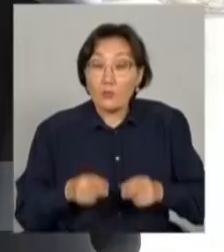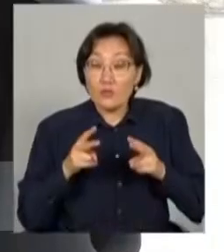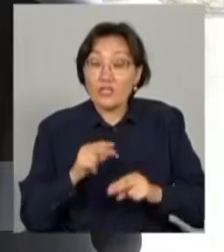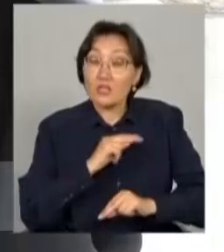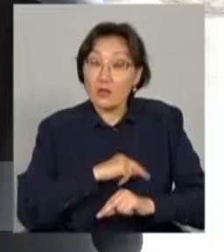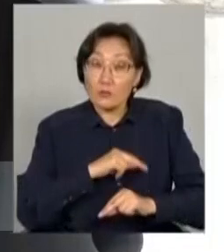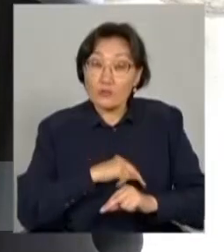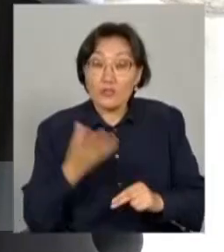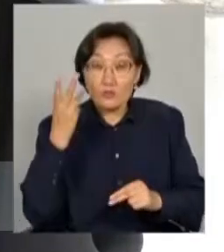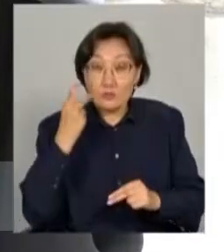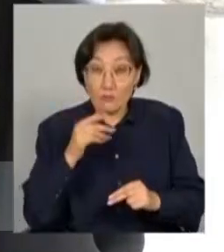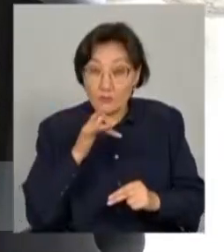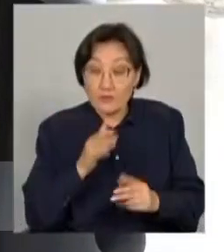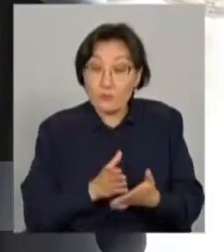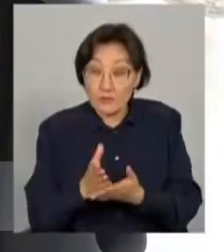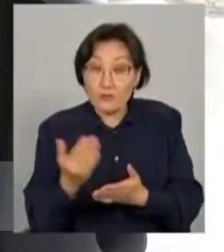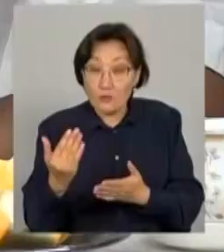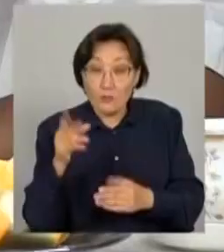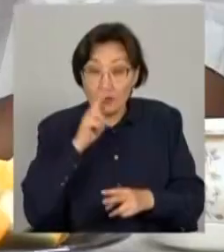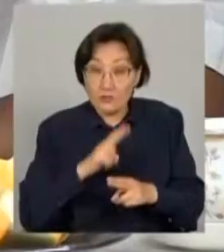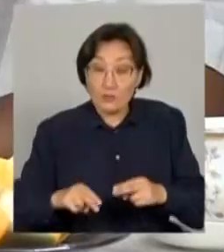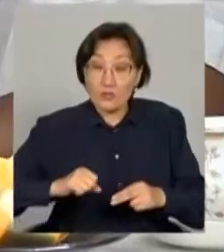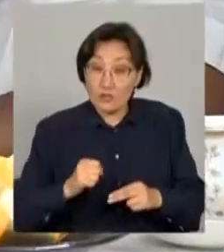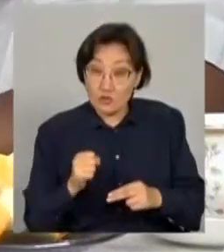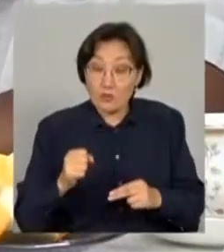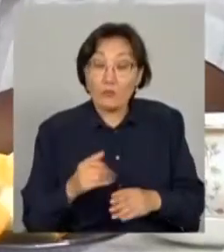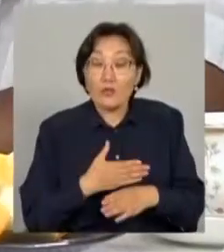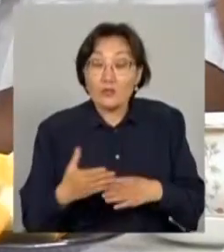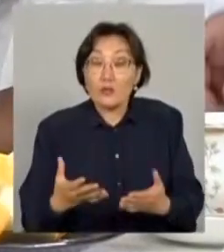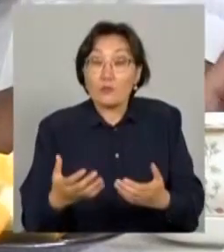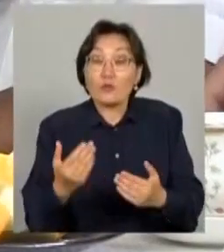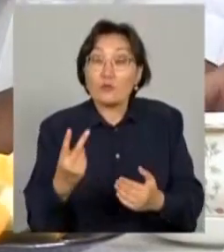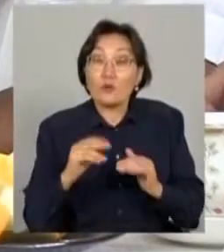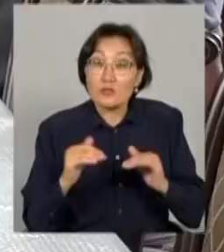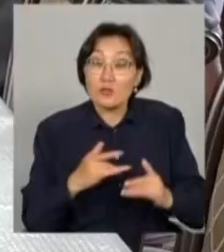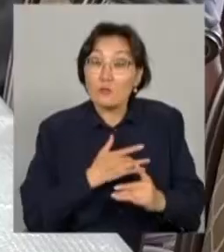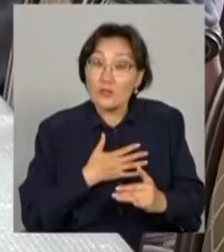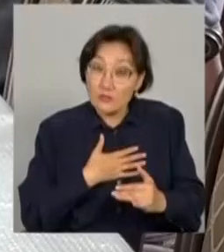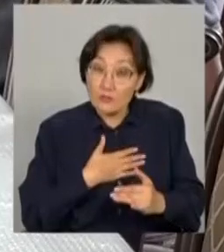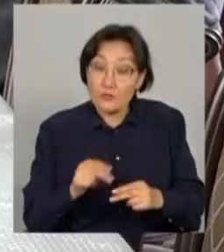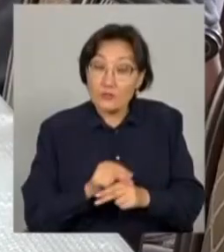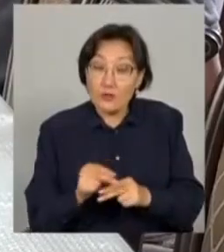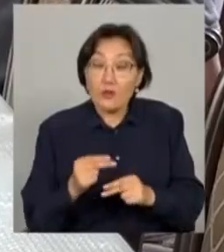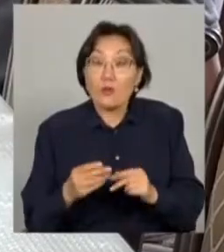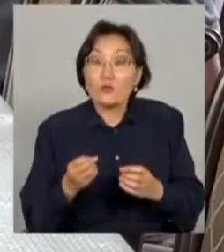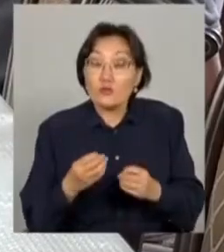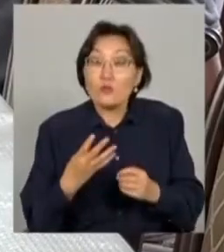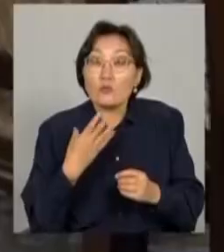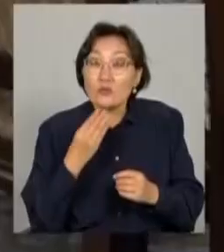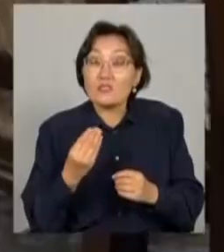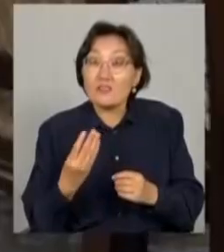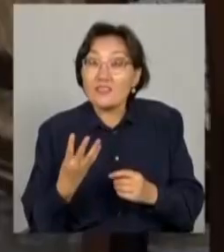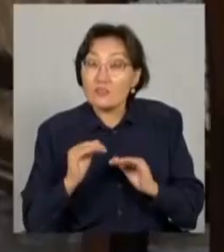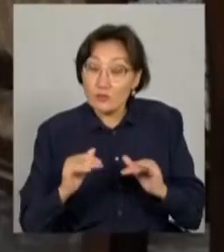на работе. Когда-то во время службы он потерял товарища. Затем решил взять двух его детей на воспитание, помимо своих четверых.